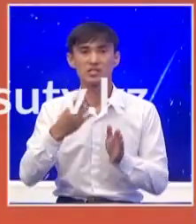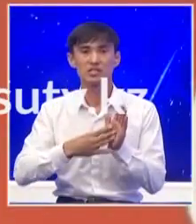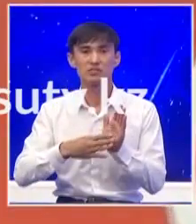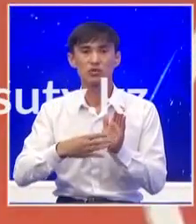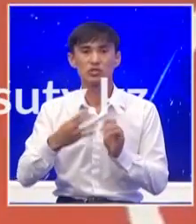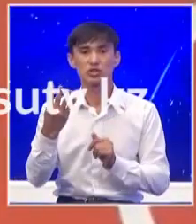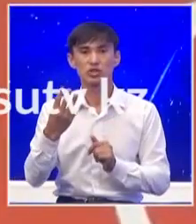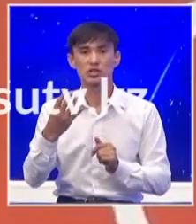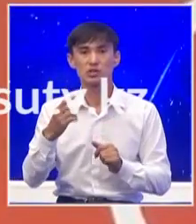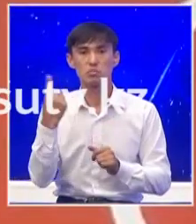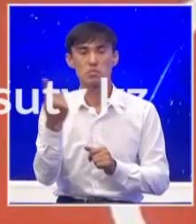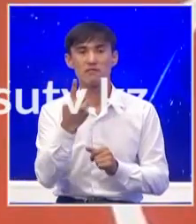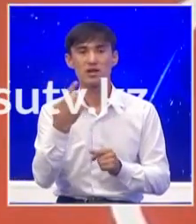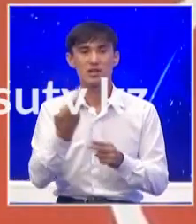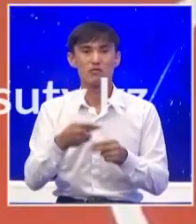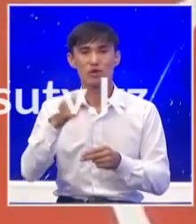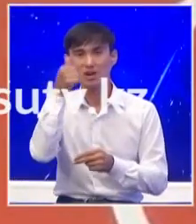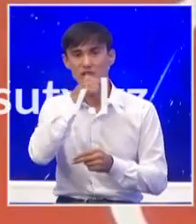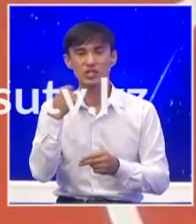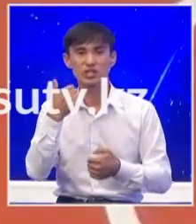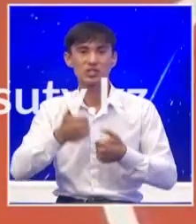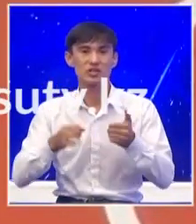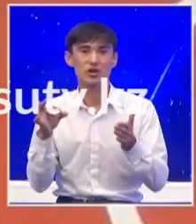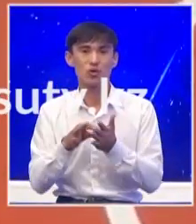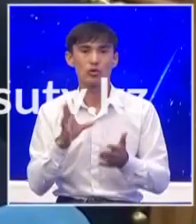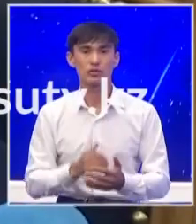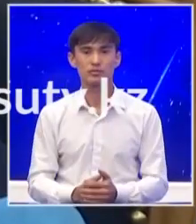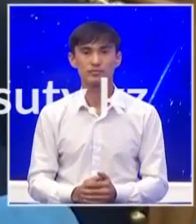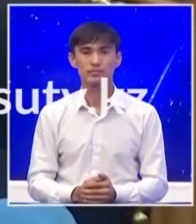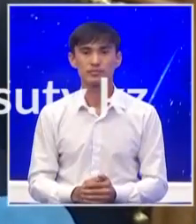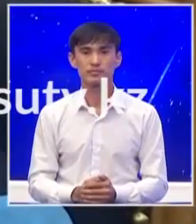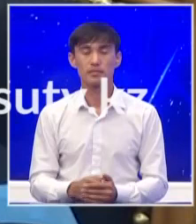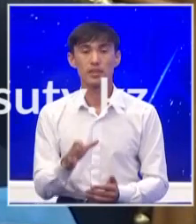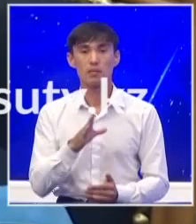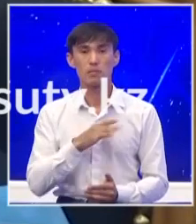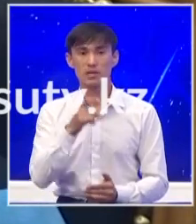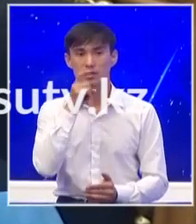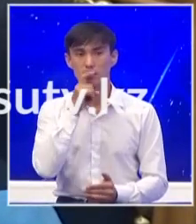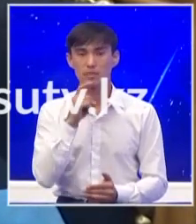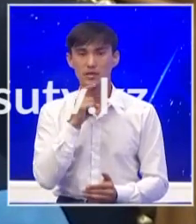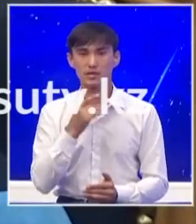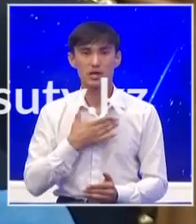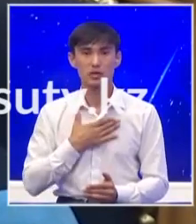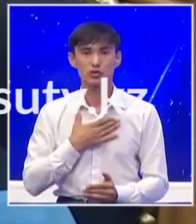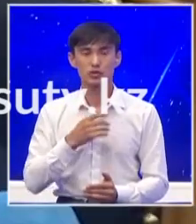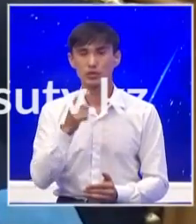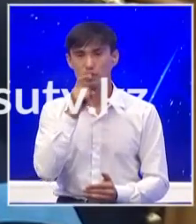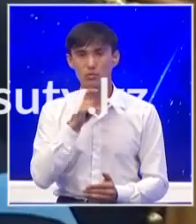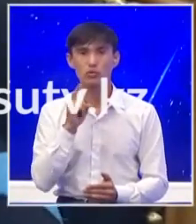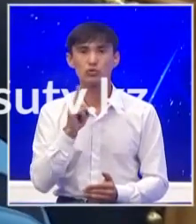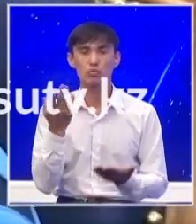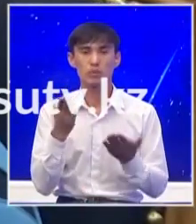поднял впервые. Теперь это его личный соревновательный рекорд. Было непонятно. Я еще тогда не понял, что